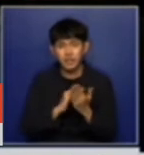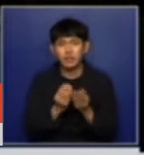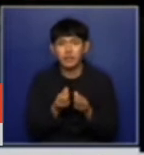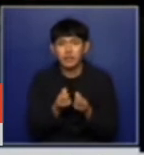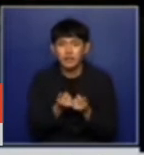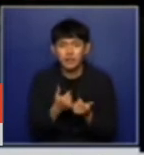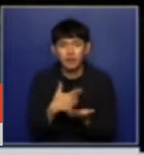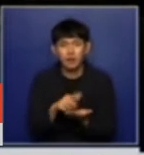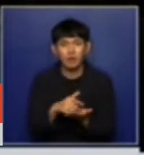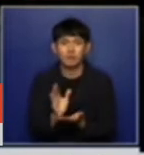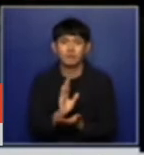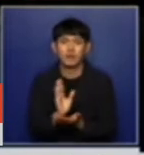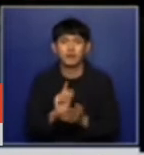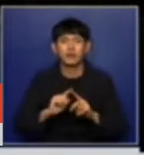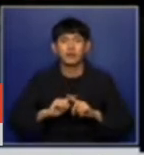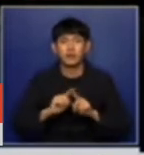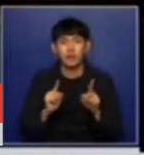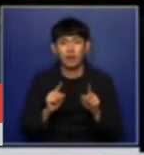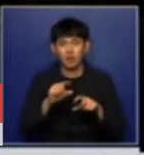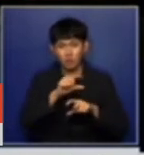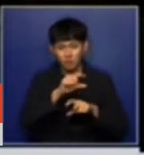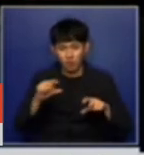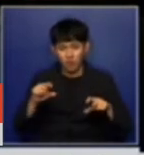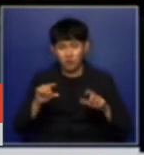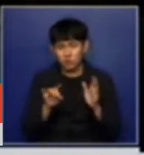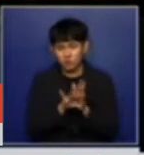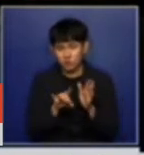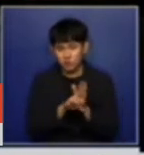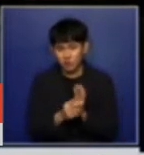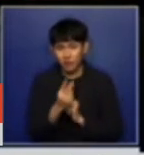ละเอียดตรงนั้นแต่วรรคท้ายท่านประธานครับ